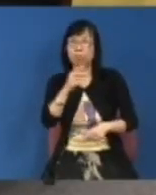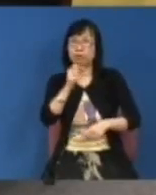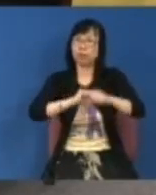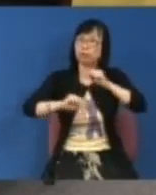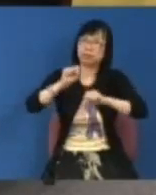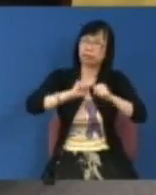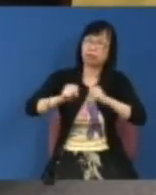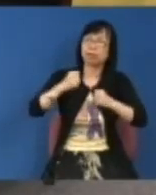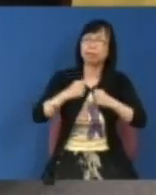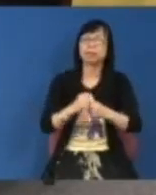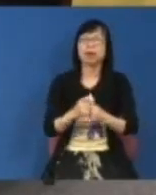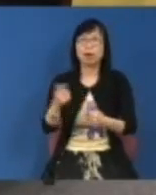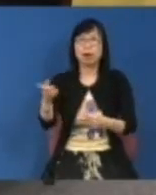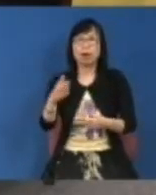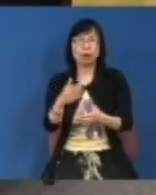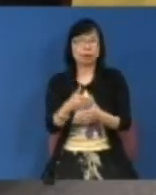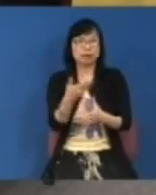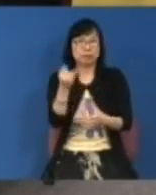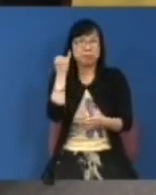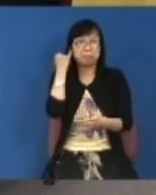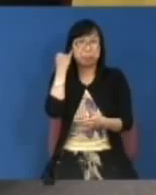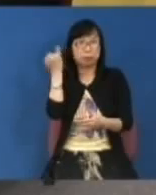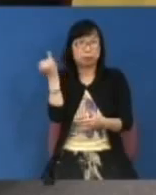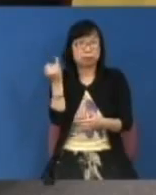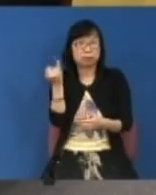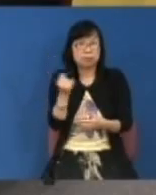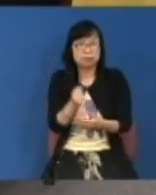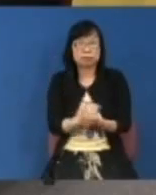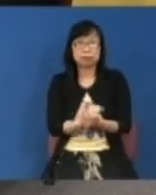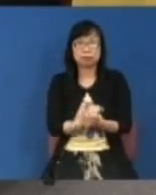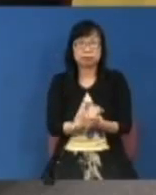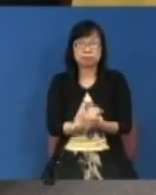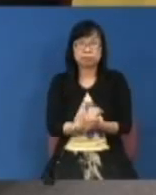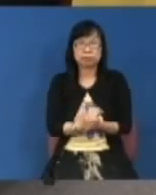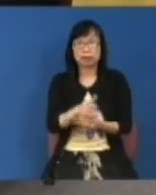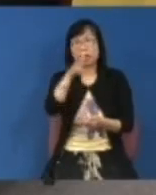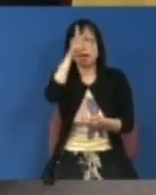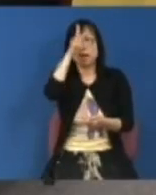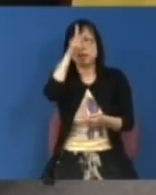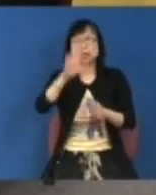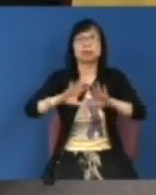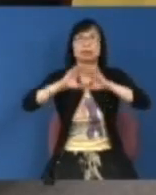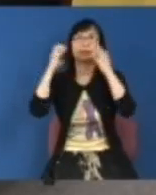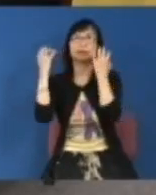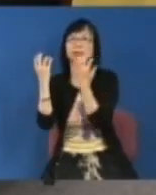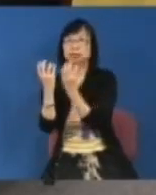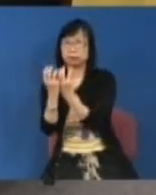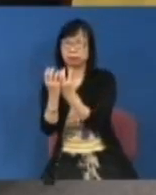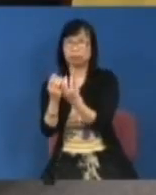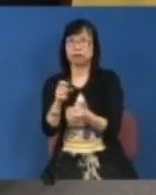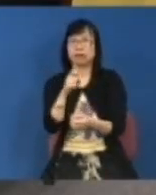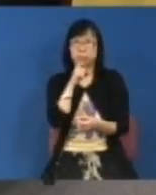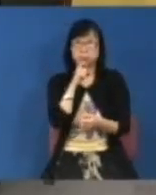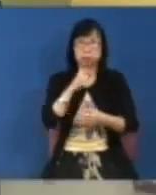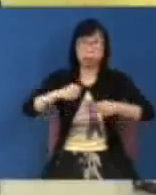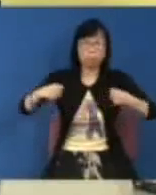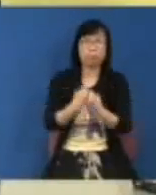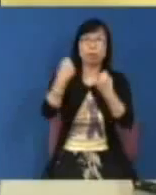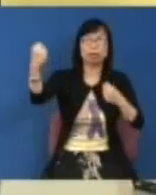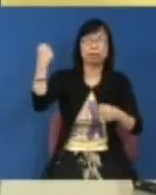啦，因為我都未見過一個社會嘅一個政黨或者一個社會組織咧，係揭諸於暴力，即係話第